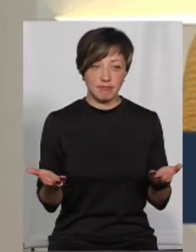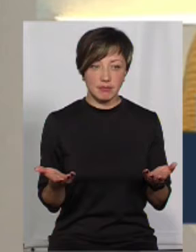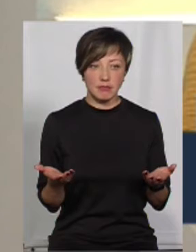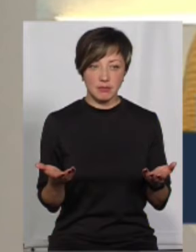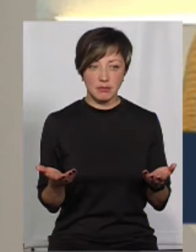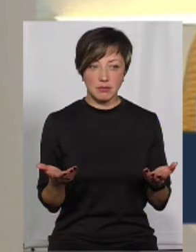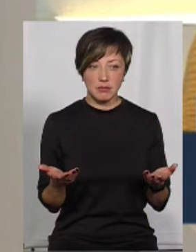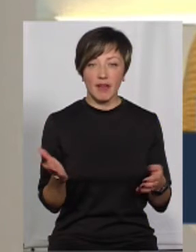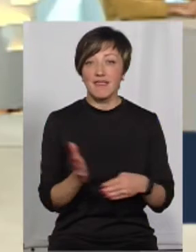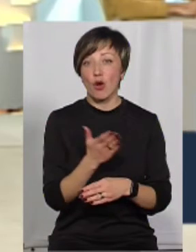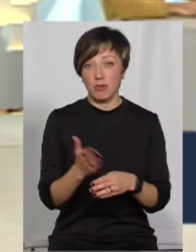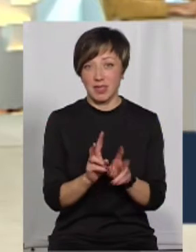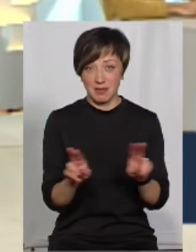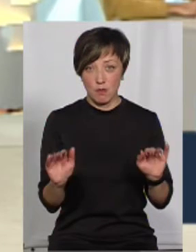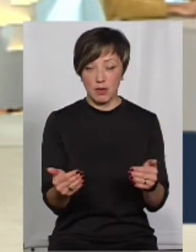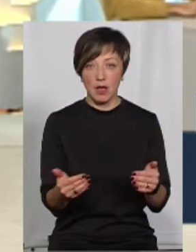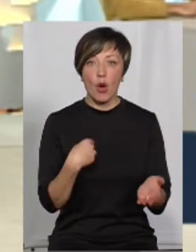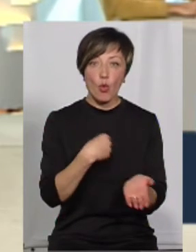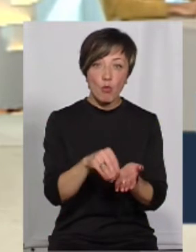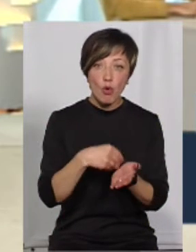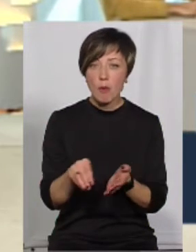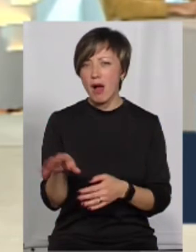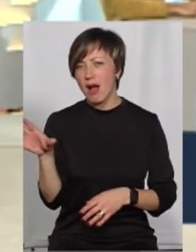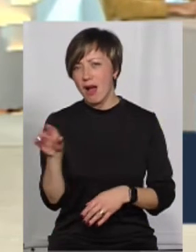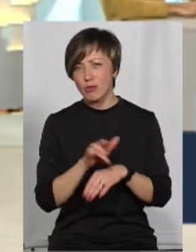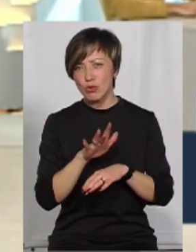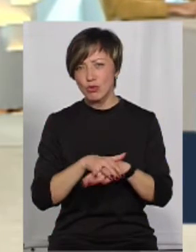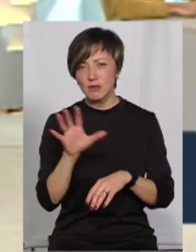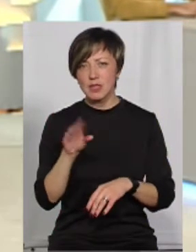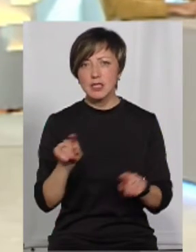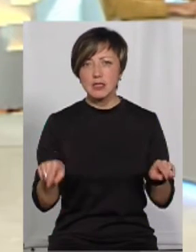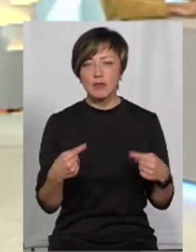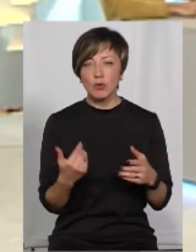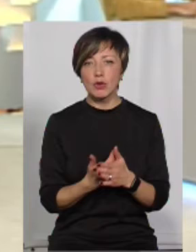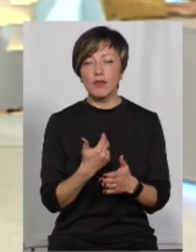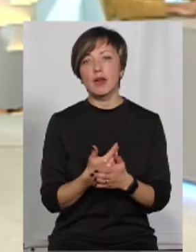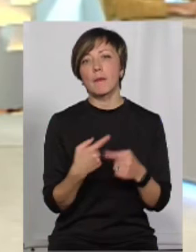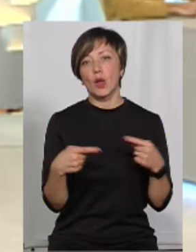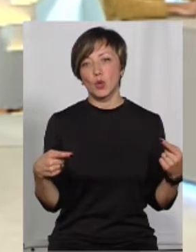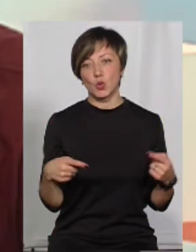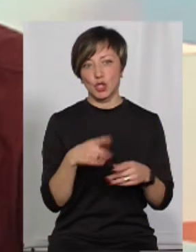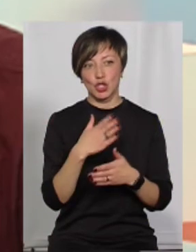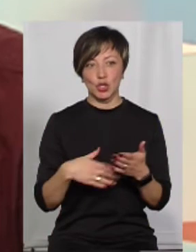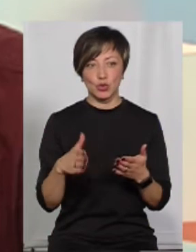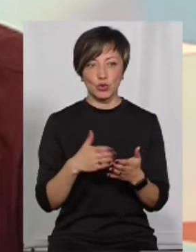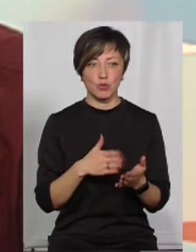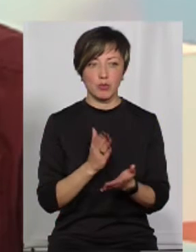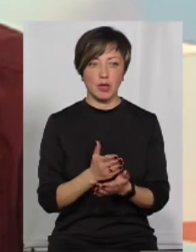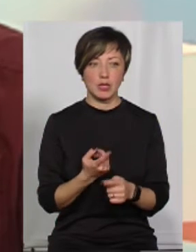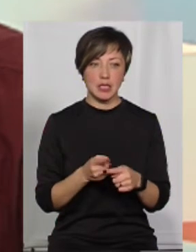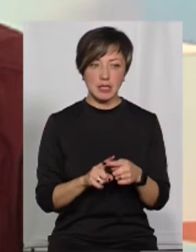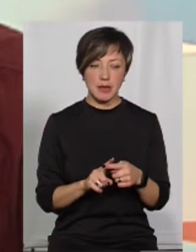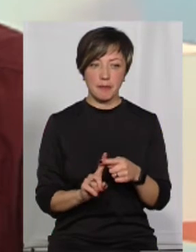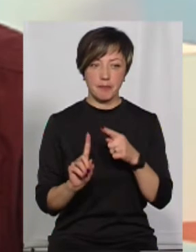це є таке виробництво. Ми купуємо абсолютно все, створюємо новий продукт з нічого, маючи на